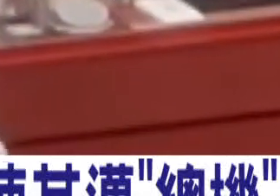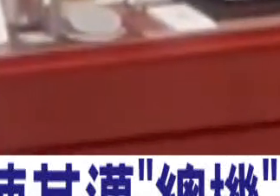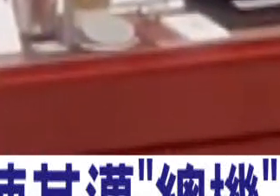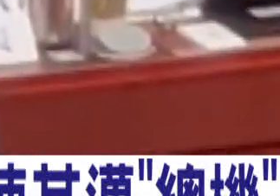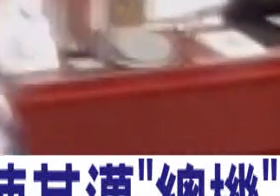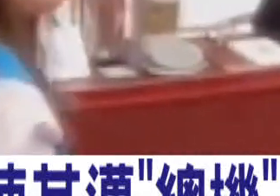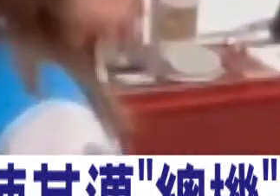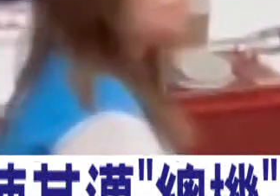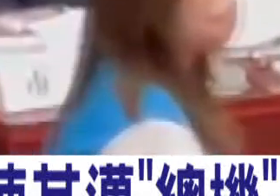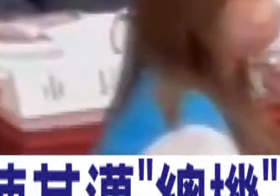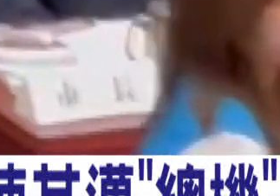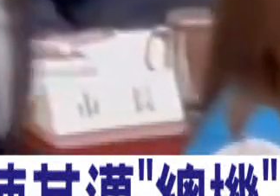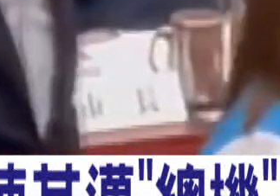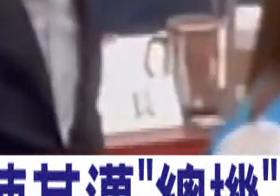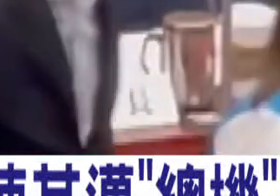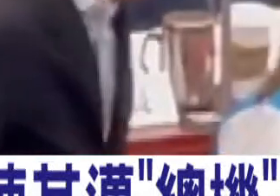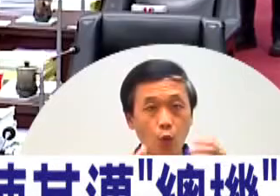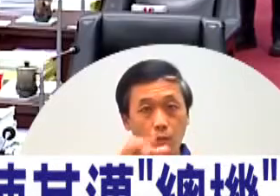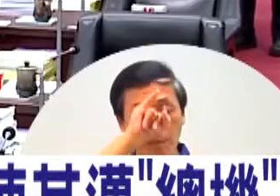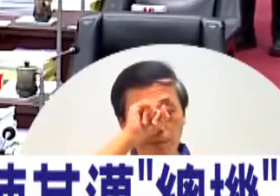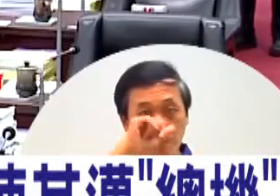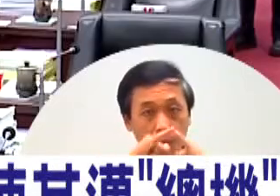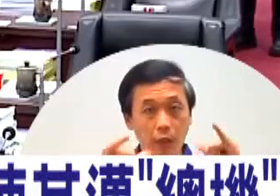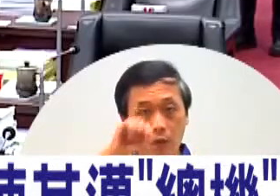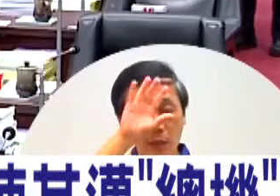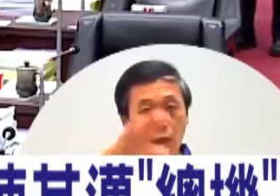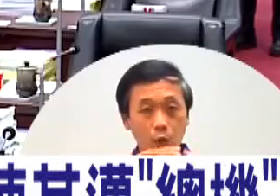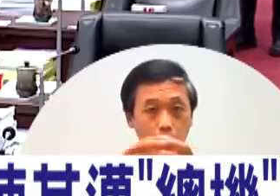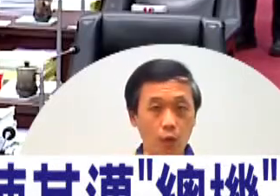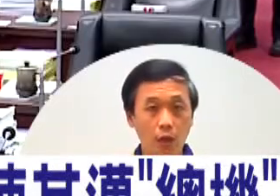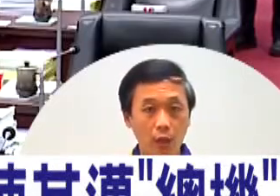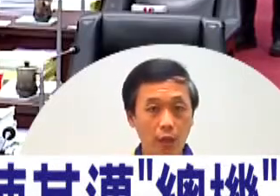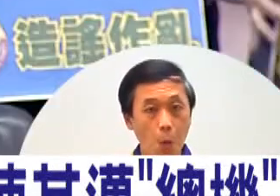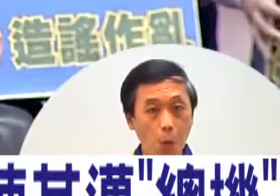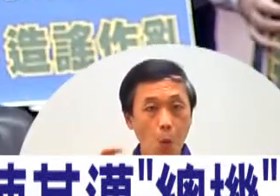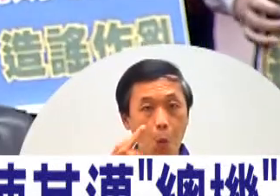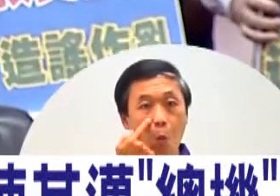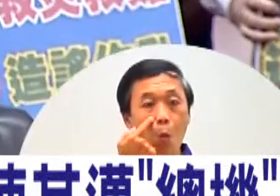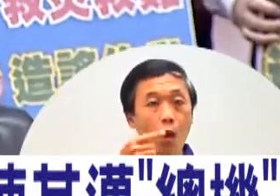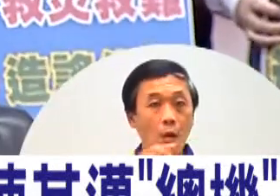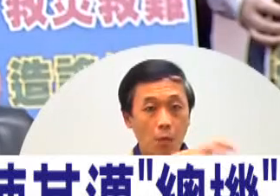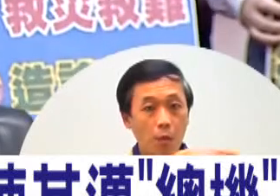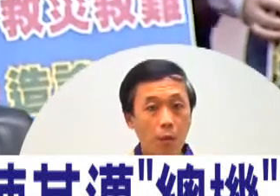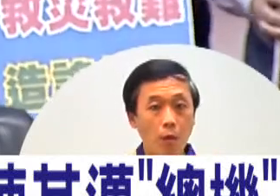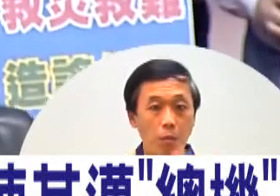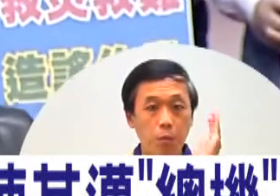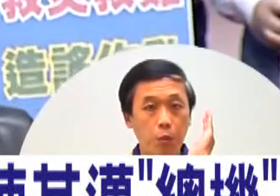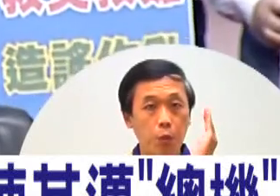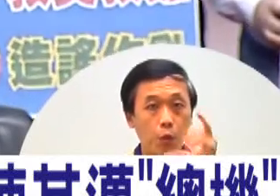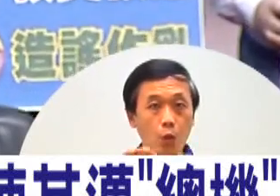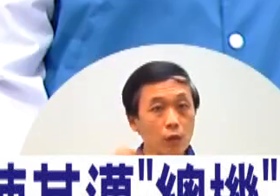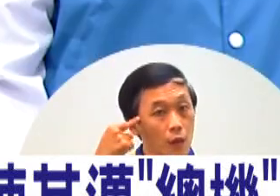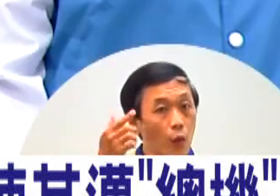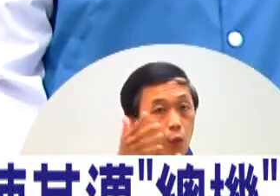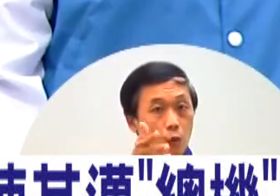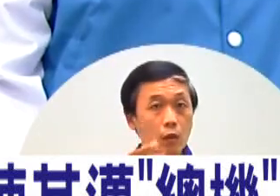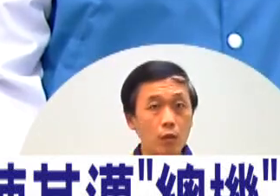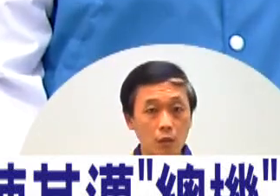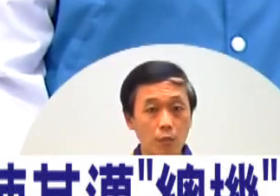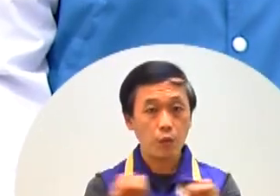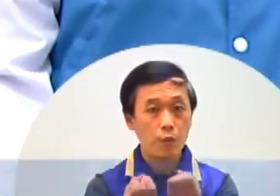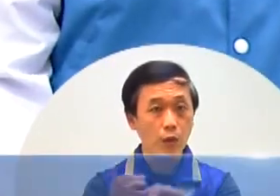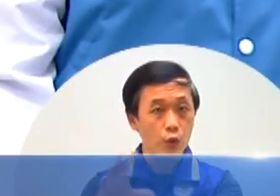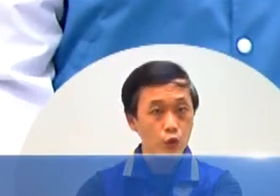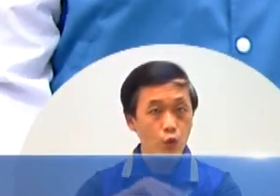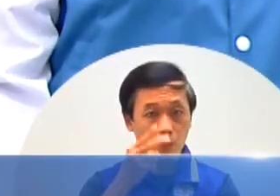总统和中央官员有没有到高雄勘灾，都能被蓝营做文章。而这一段质询衍生案外案， 我在勘灾